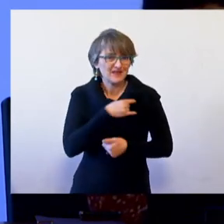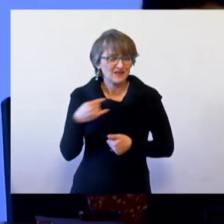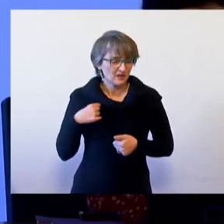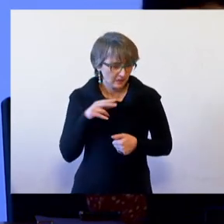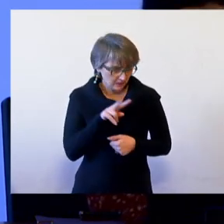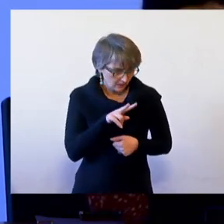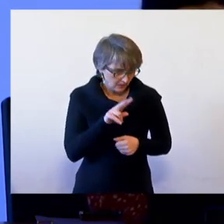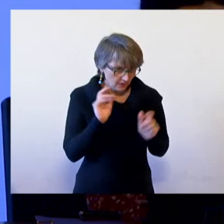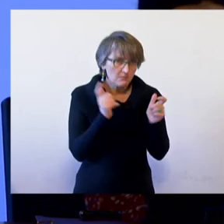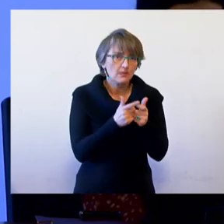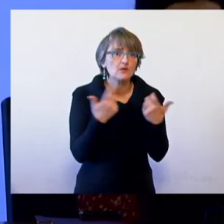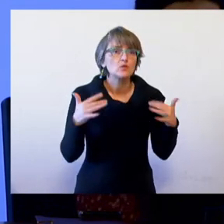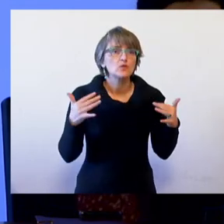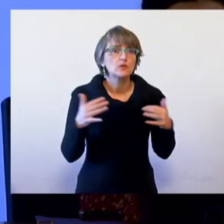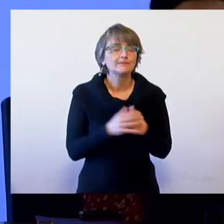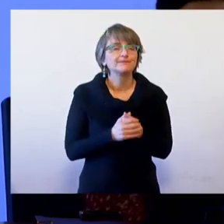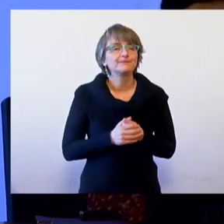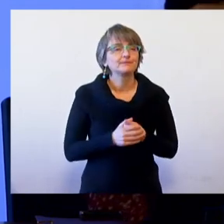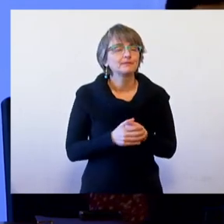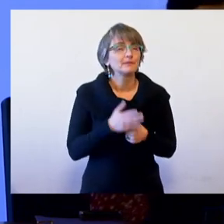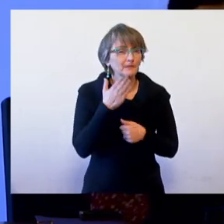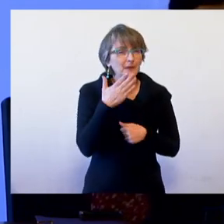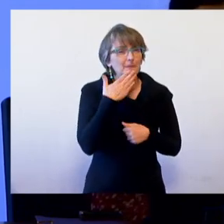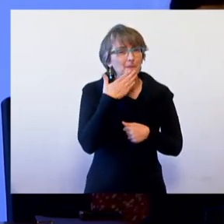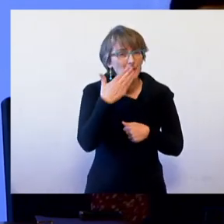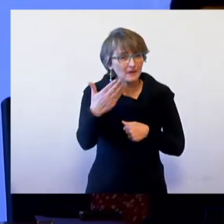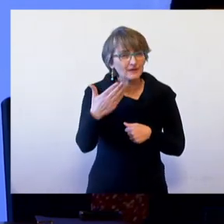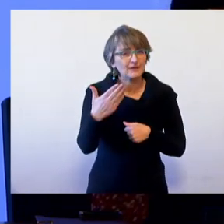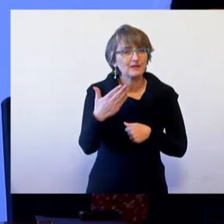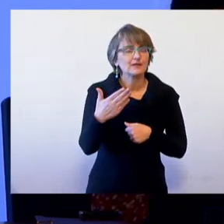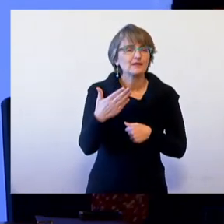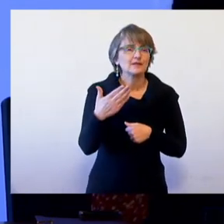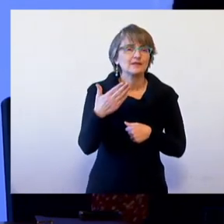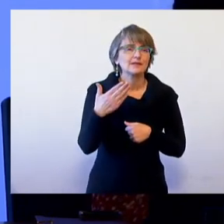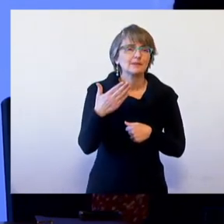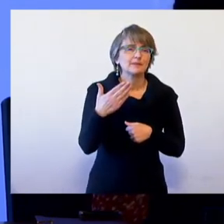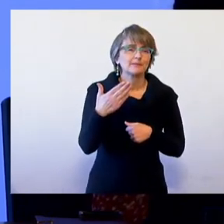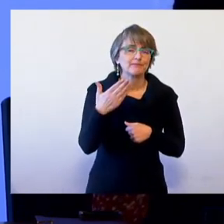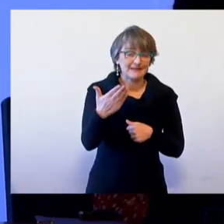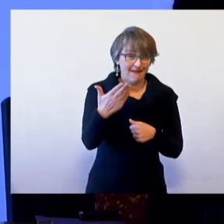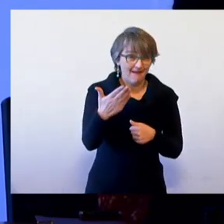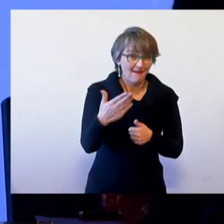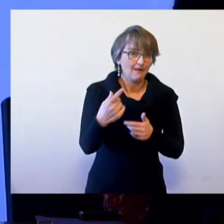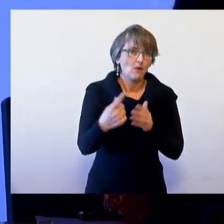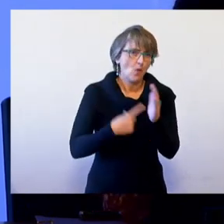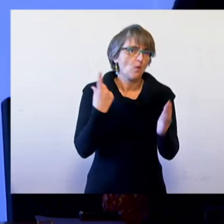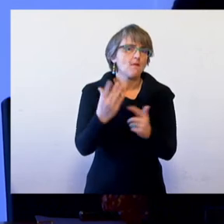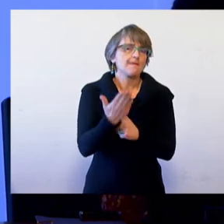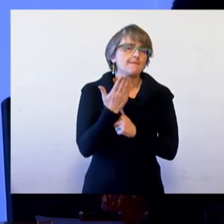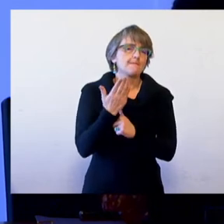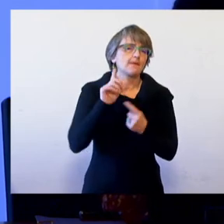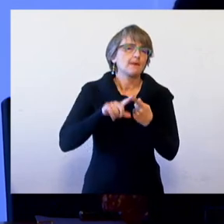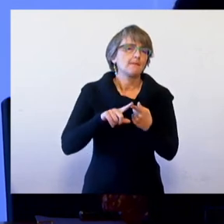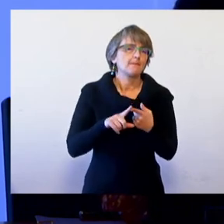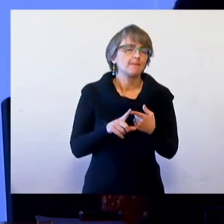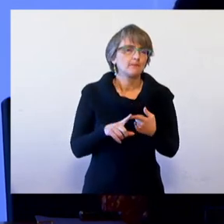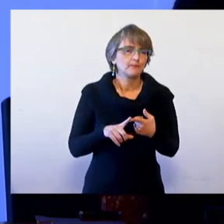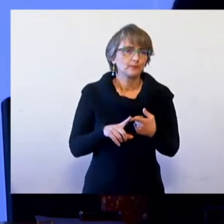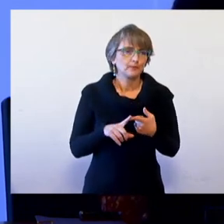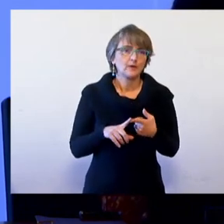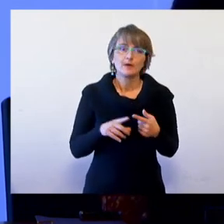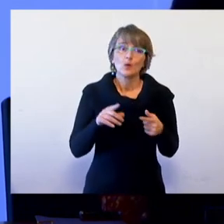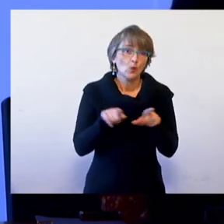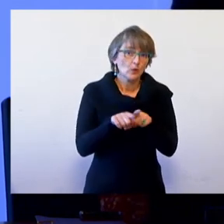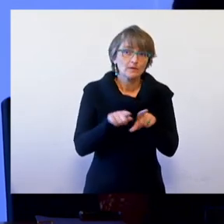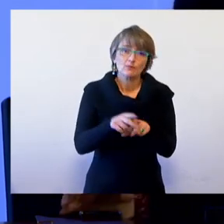interviennent. Voilà, merci d'avoir remonté cela, ce point, et aussi de comprendre que ça ne serait pas d'un coup de